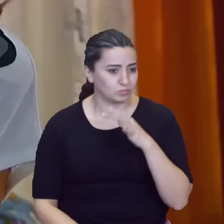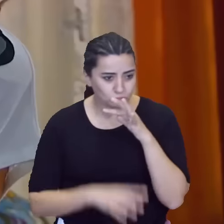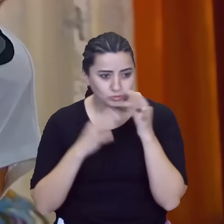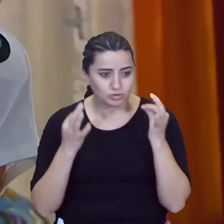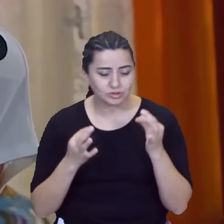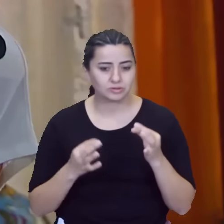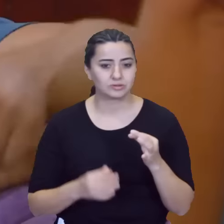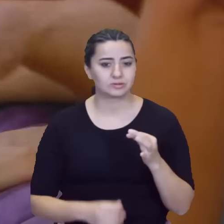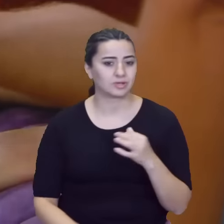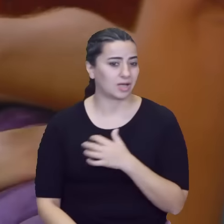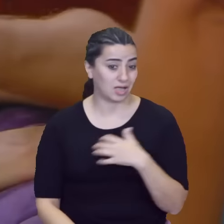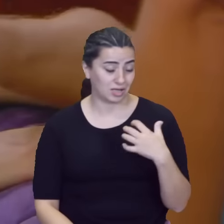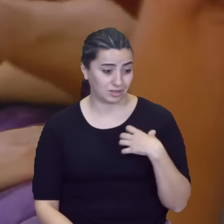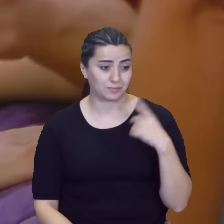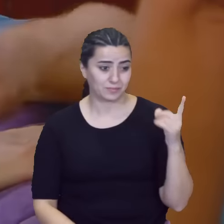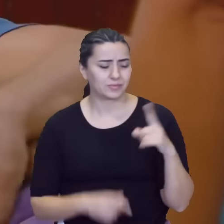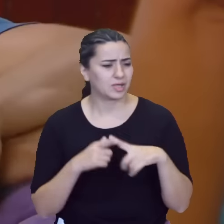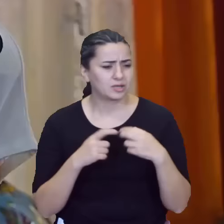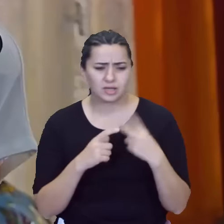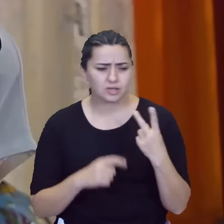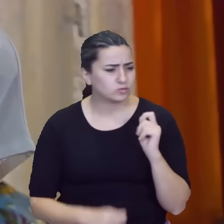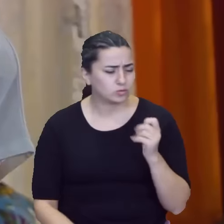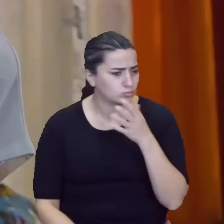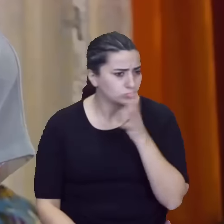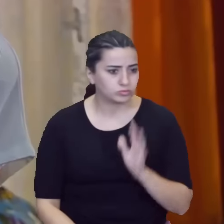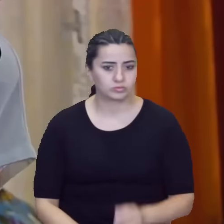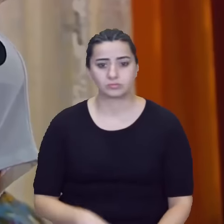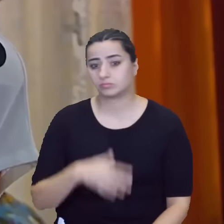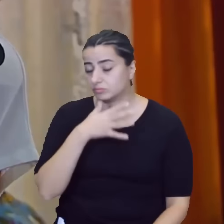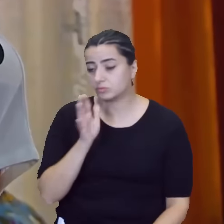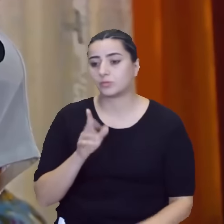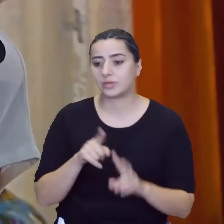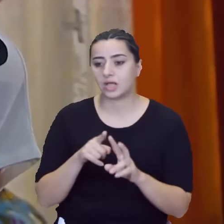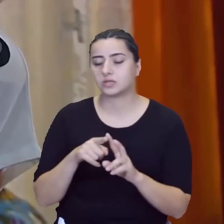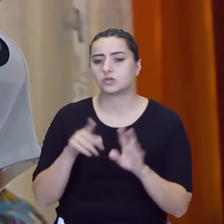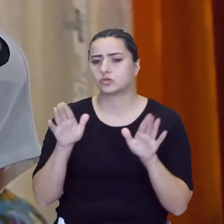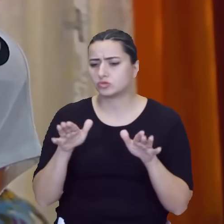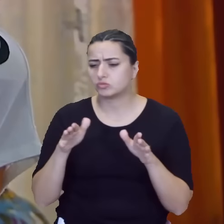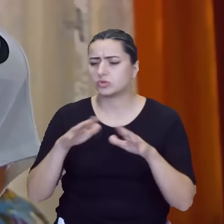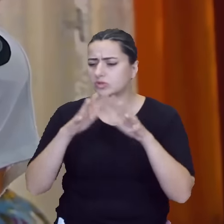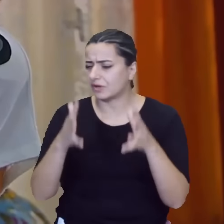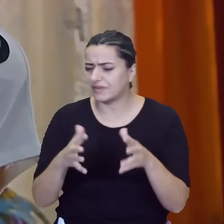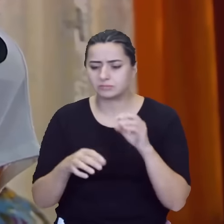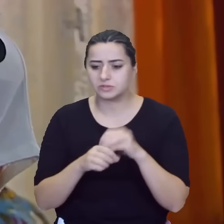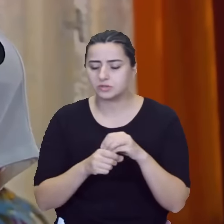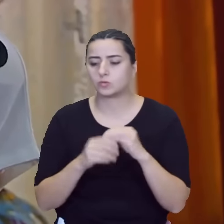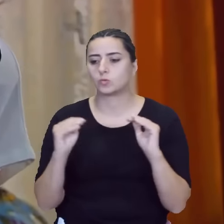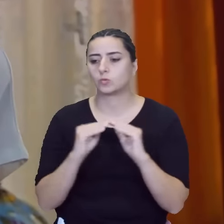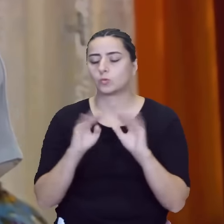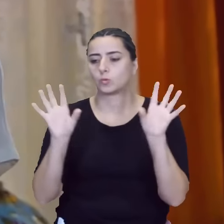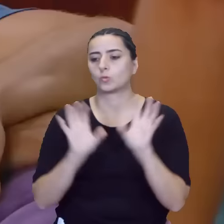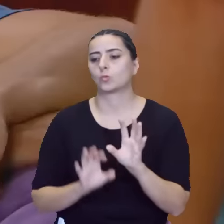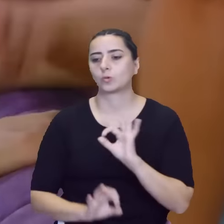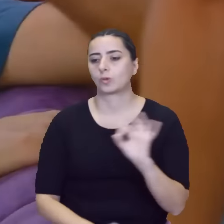müsaade edersen. Tabii. Annemlerde TRT2 nasıl çekiyormuş? Ay bilmiyorum bir tanem. Nazlı söyledi. Kuş mu, kafes mi bir şekilde ayarlamışlar ama